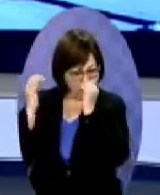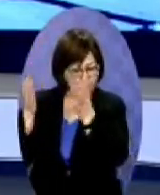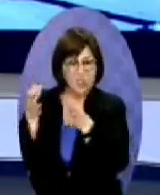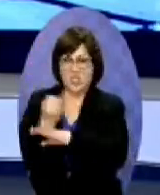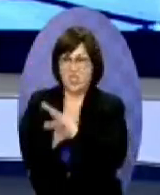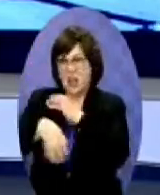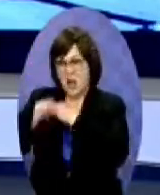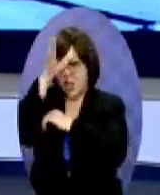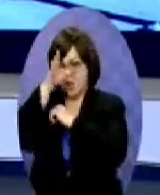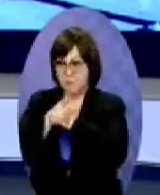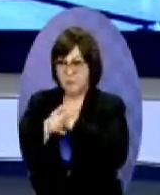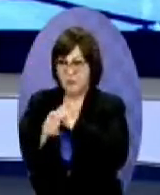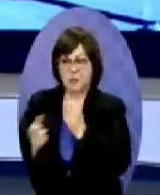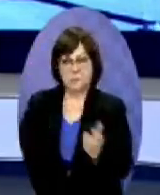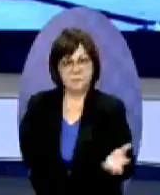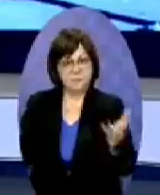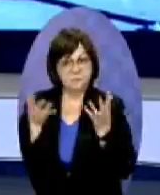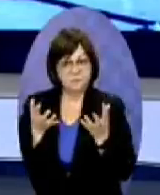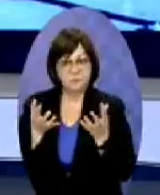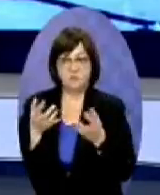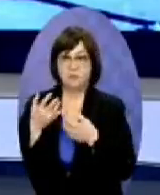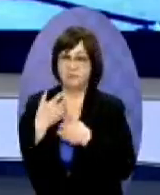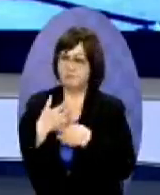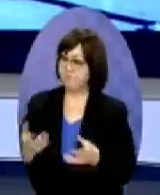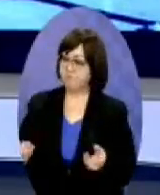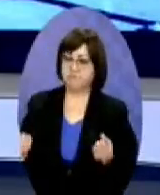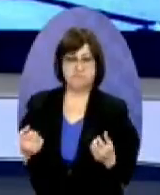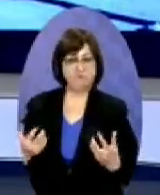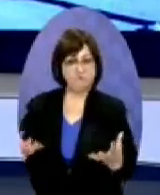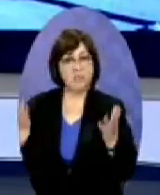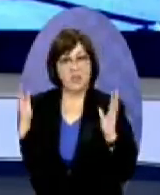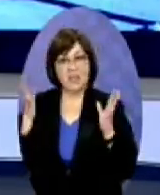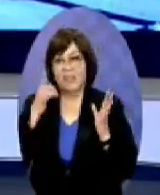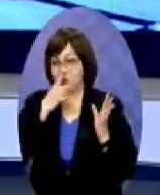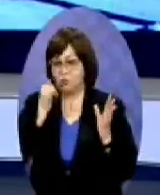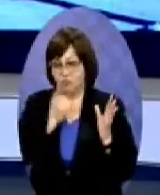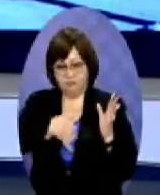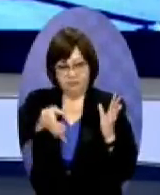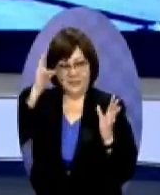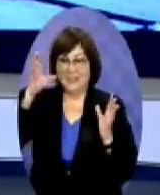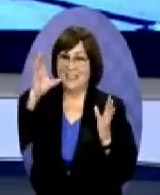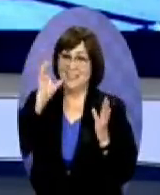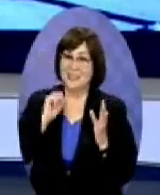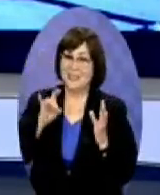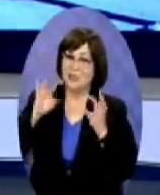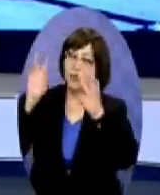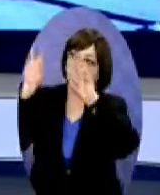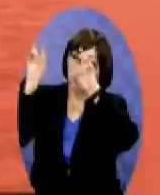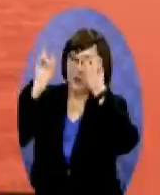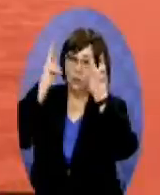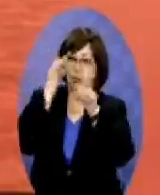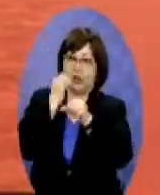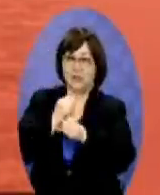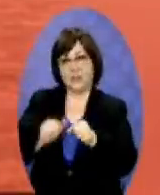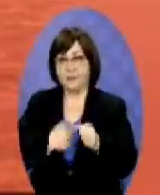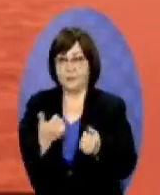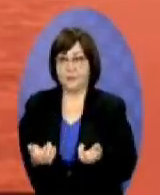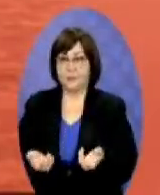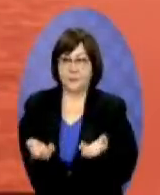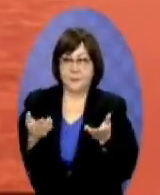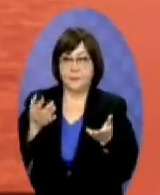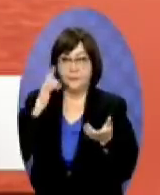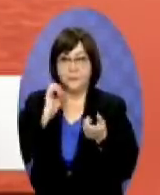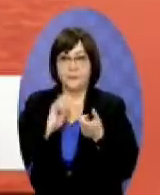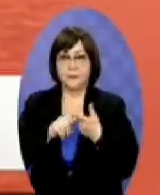дэх ардын хурлын танхимд хүлээн авлаа. Энэ үеэр Хятадын дарга сансар судлалыг эрчимжүүлэх зорилт тавьж байгаагаа зарлсан байна. Хятад